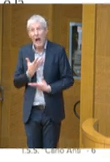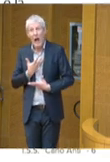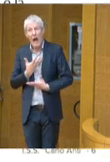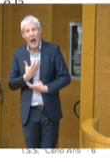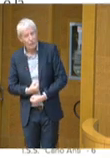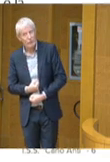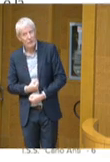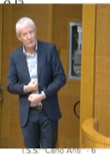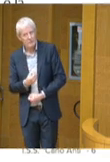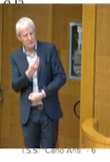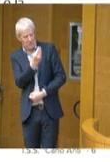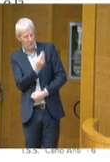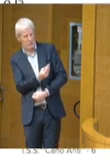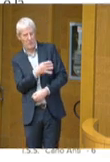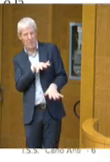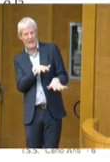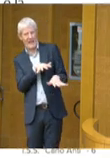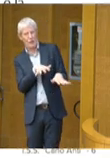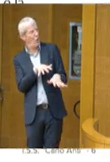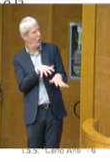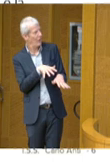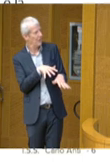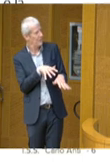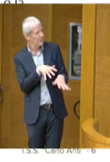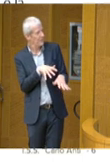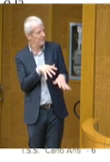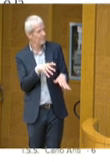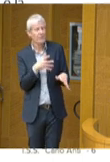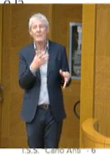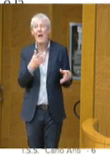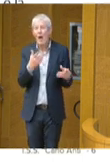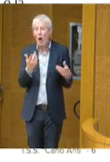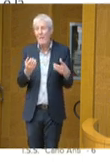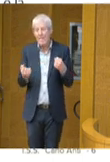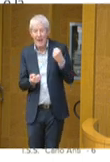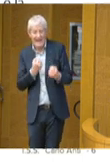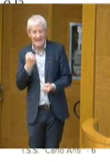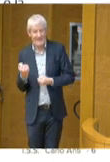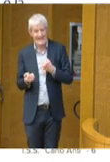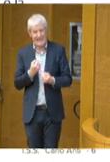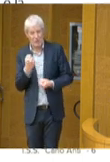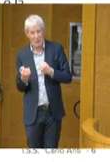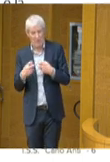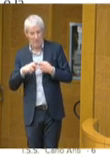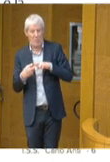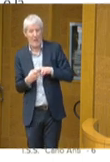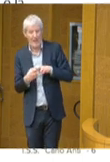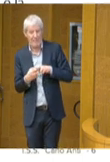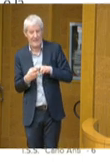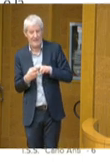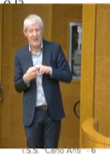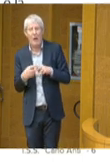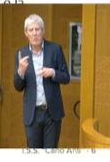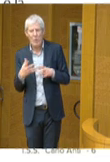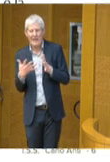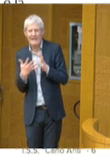di questo mediatore, talvolta, quindi manifestazioni di comportamenti problema, difficoltà